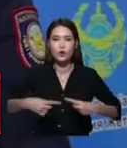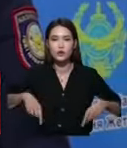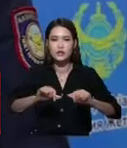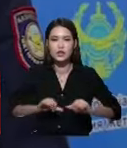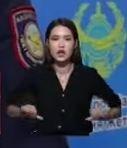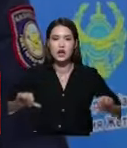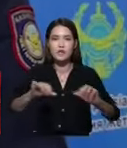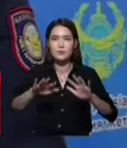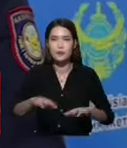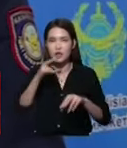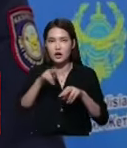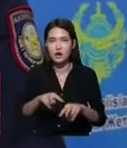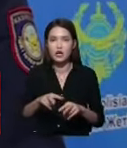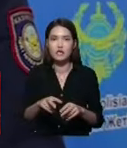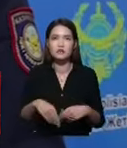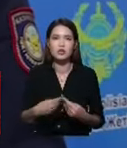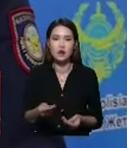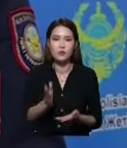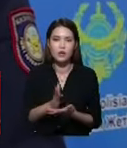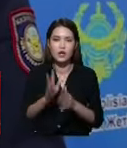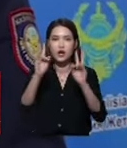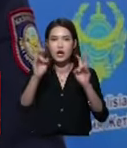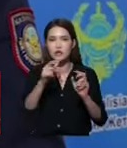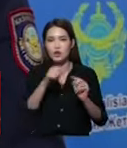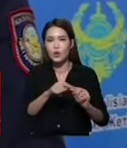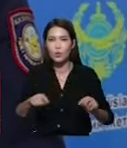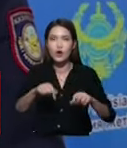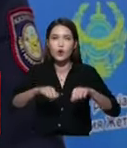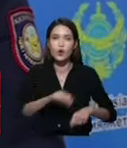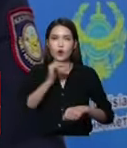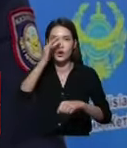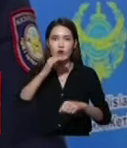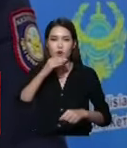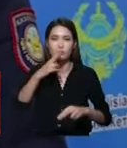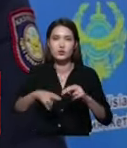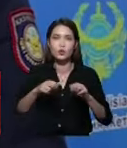комиссияның қарауына жолданды. Ата-ана құқығынан айыру мәселесі шешілуде.